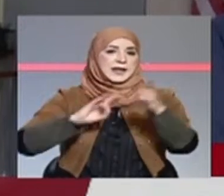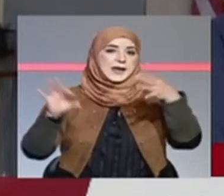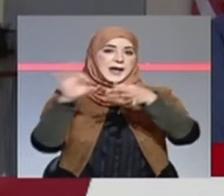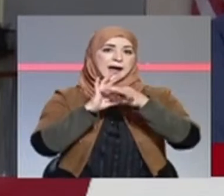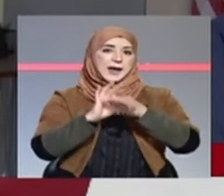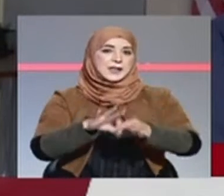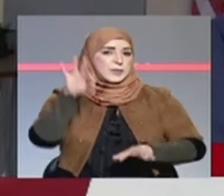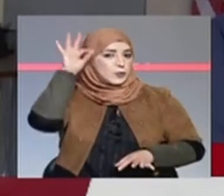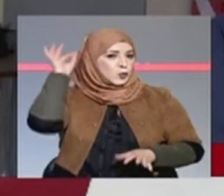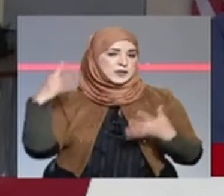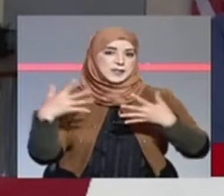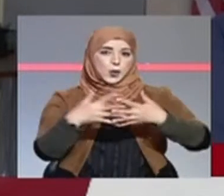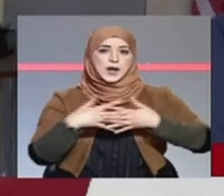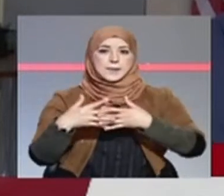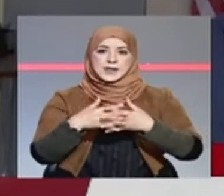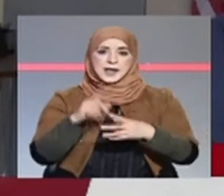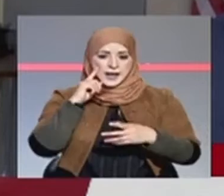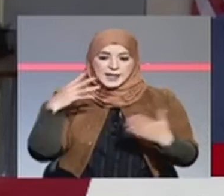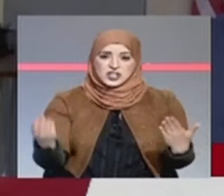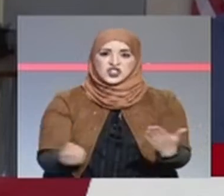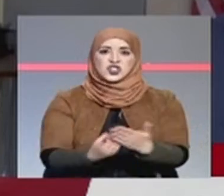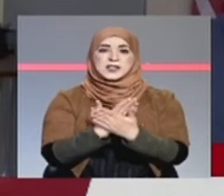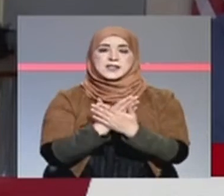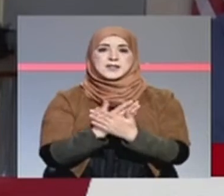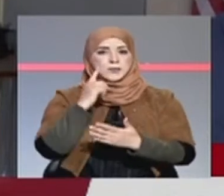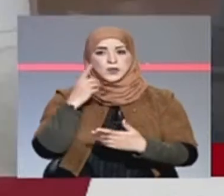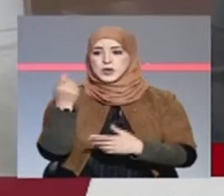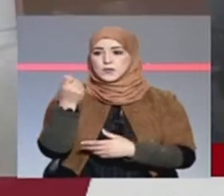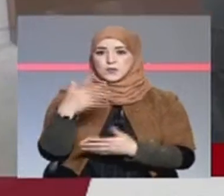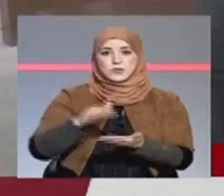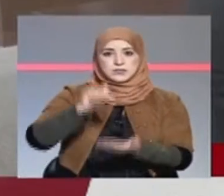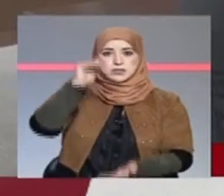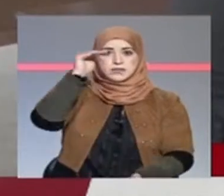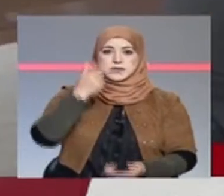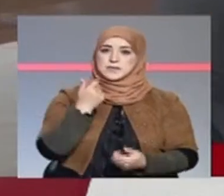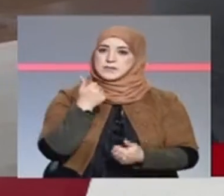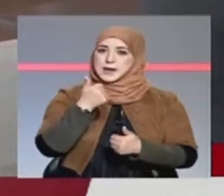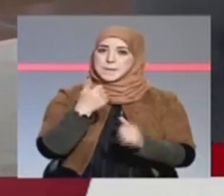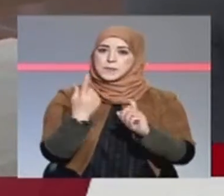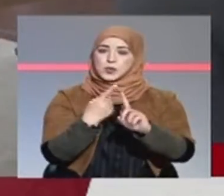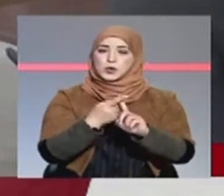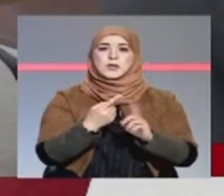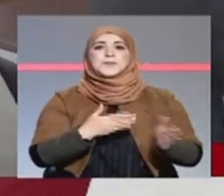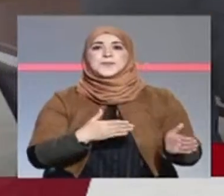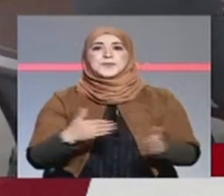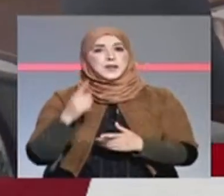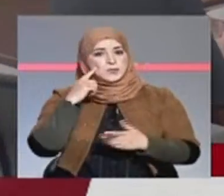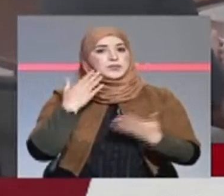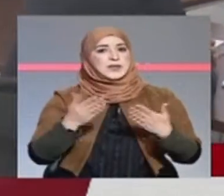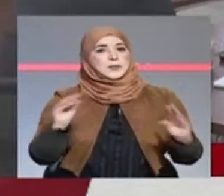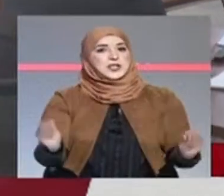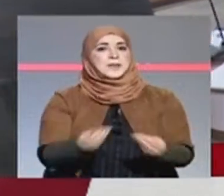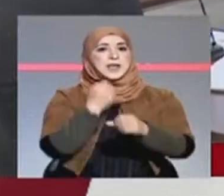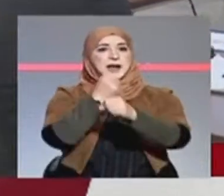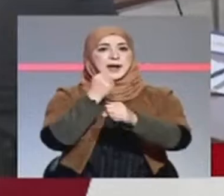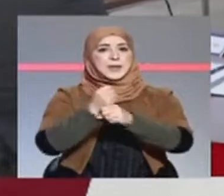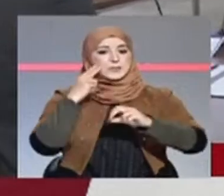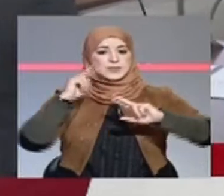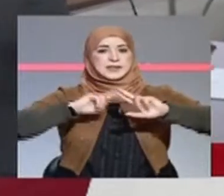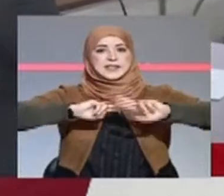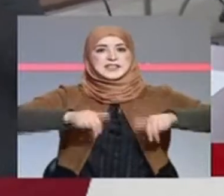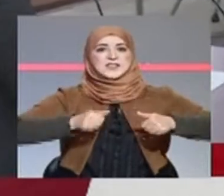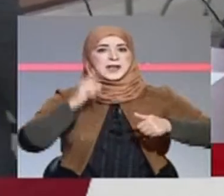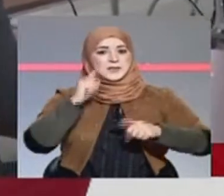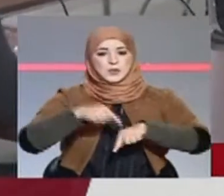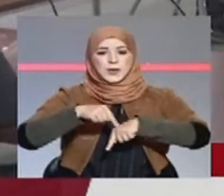و تونس شيء جديد وقيمته ومن المتوقع ان يبدا العمل بهذه الاتفاقيه في